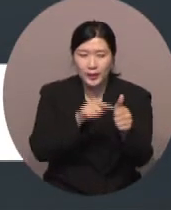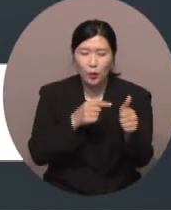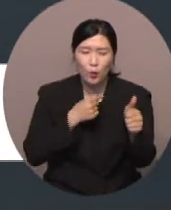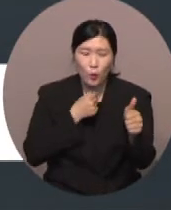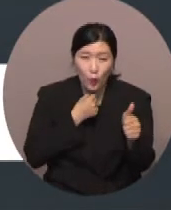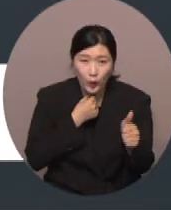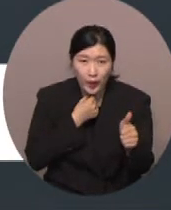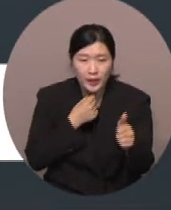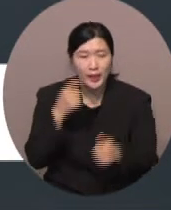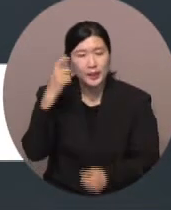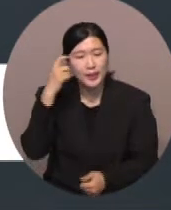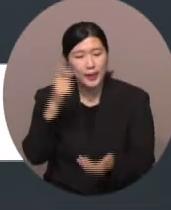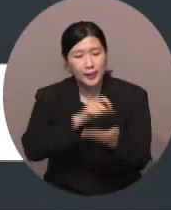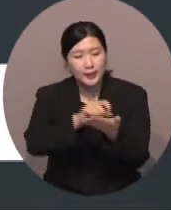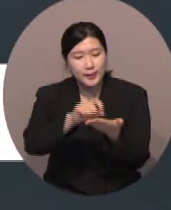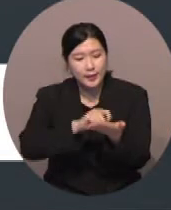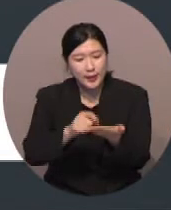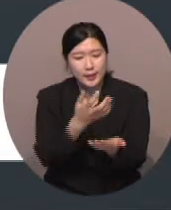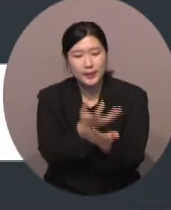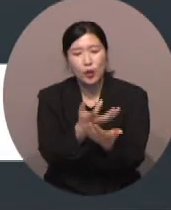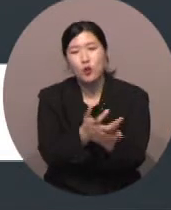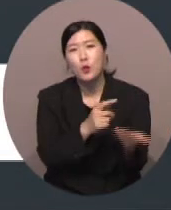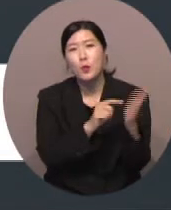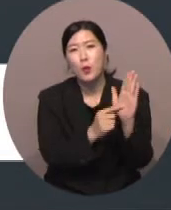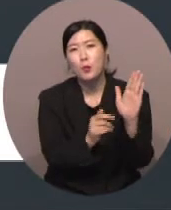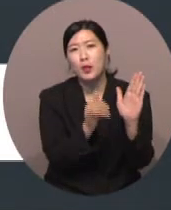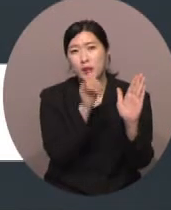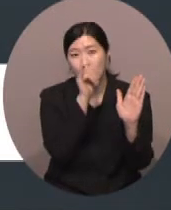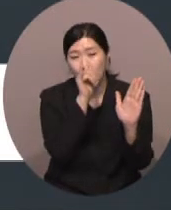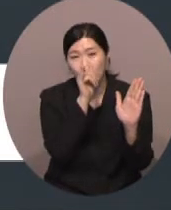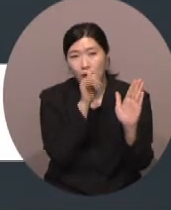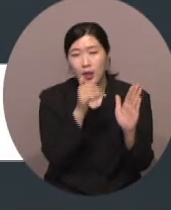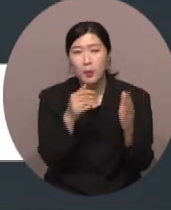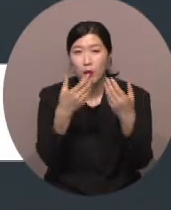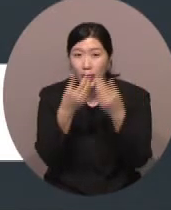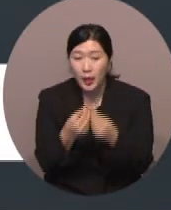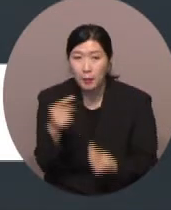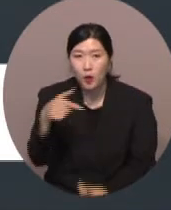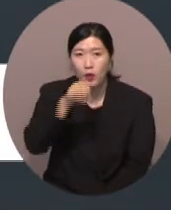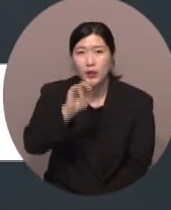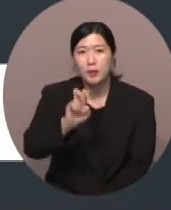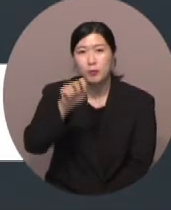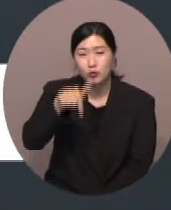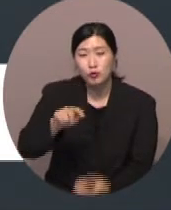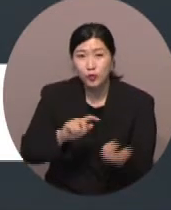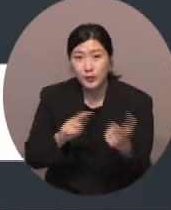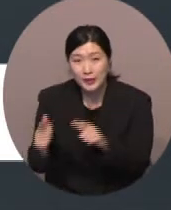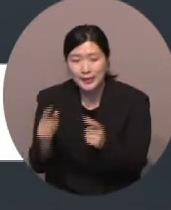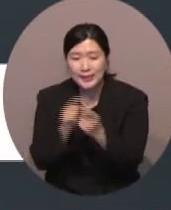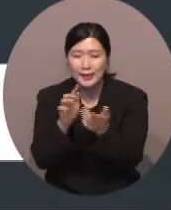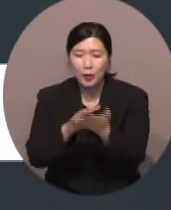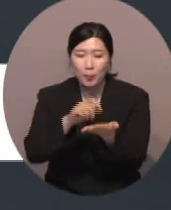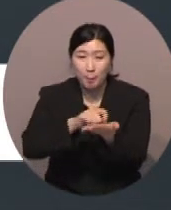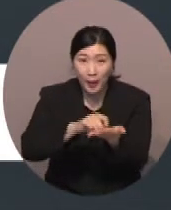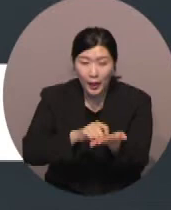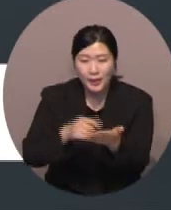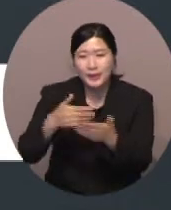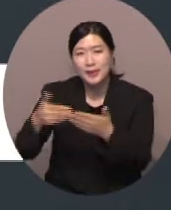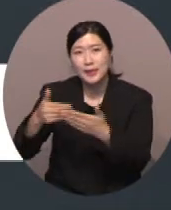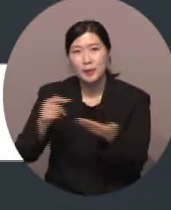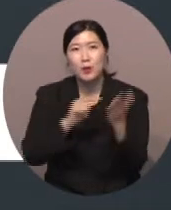염원과 사상이 담긴 자료를 공개했는데 김구, 이승만 등 임시정부 요인의 친필 유목 등이